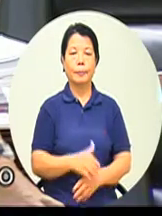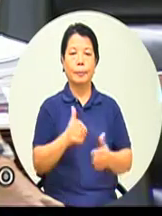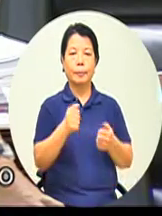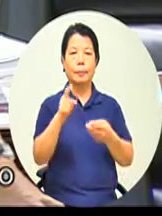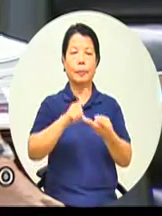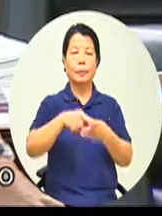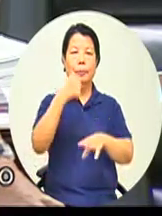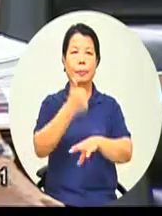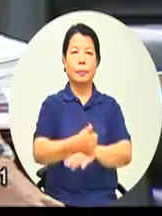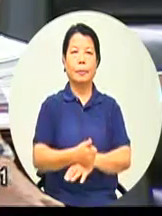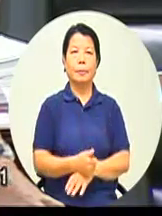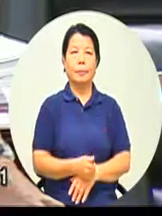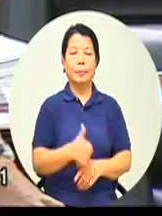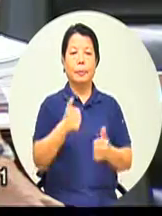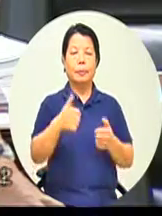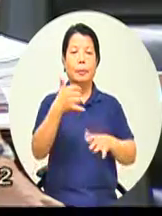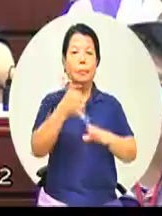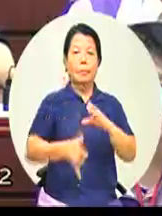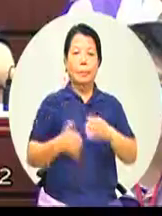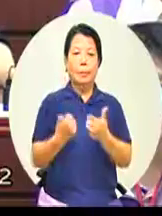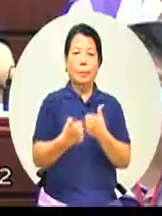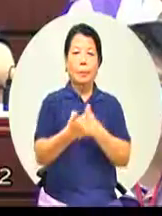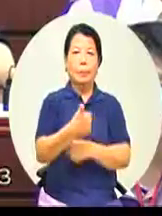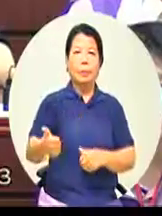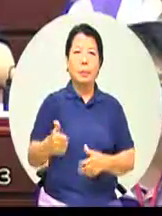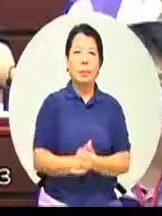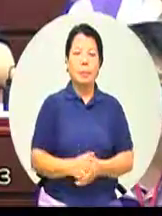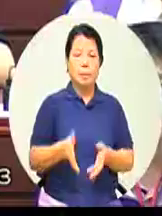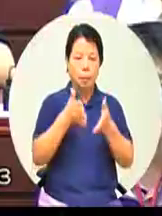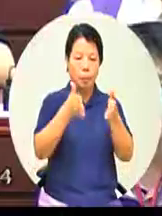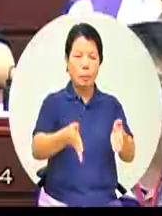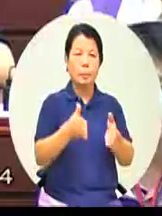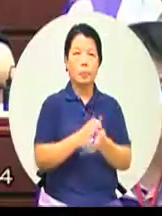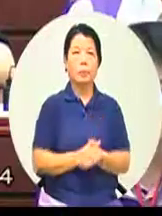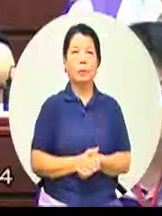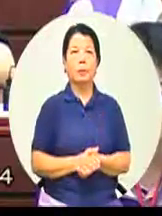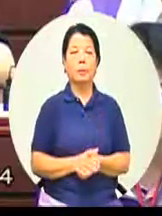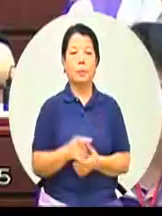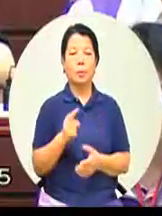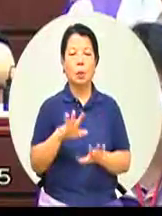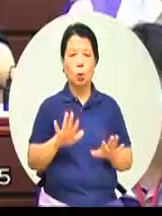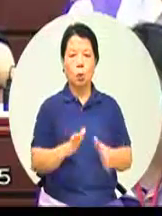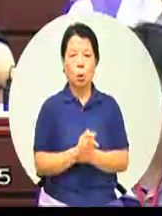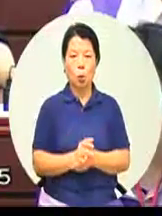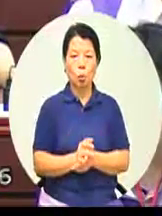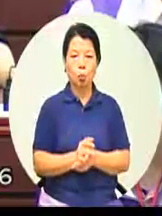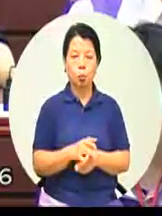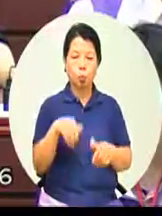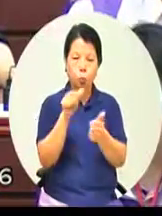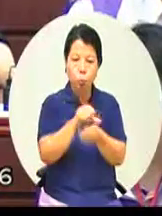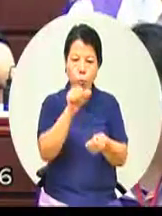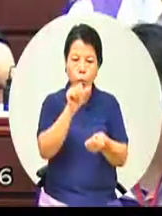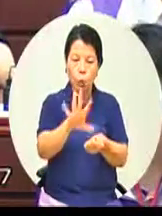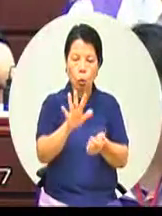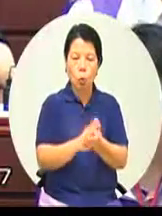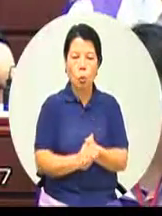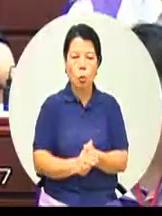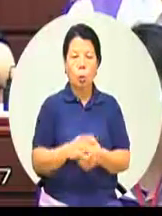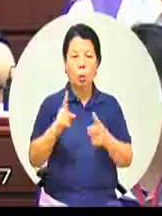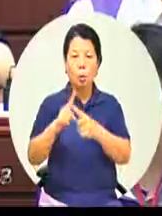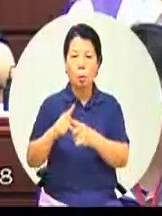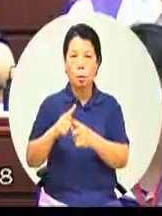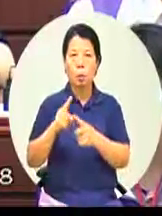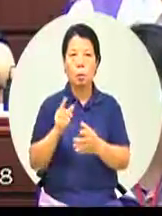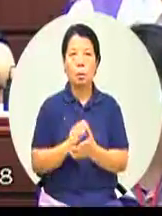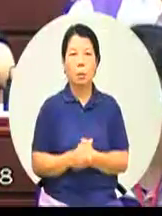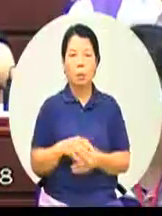谢谢主席，谢谢沈议员。在这部分来讲，我们有一些突破的方式，从人来讲，我们